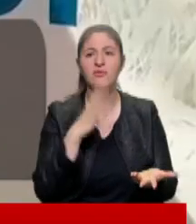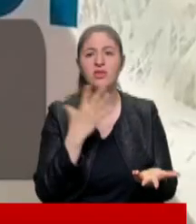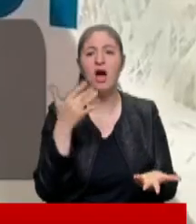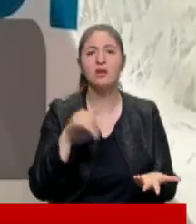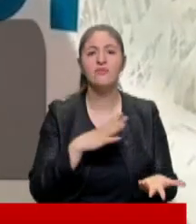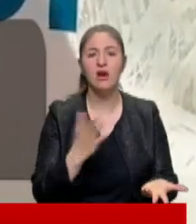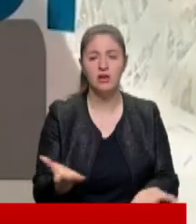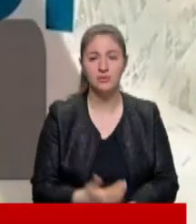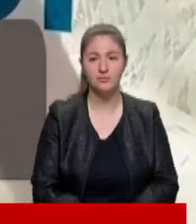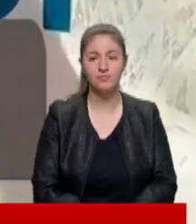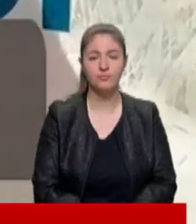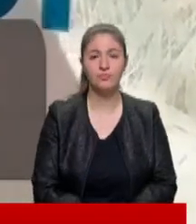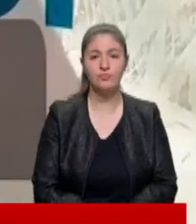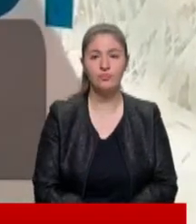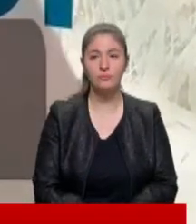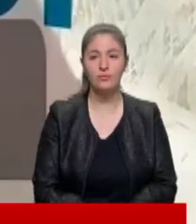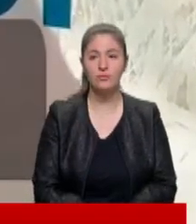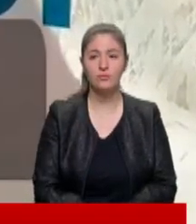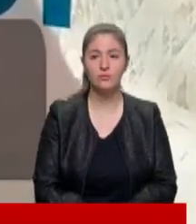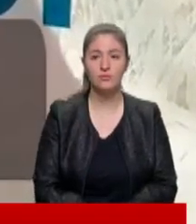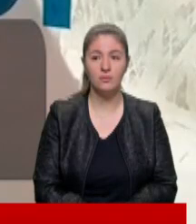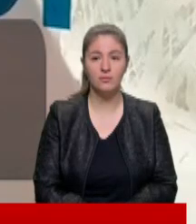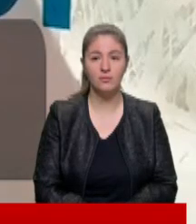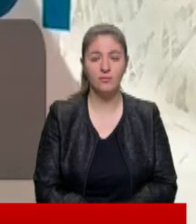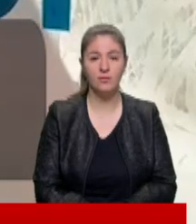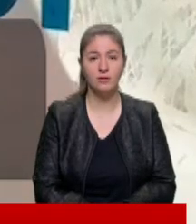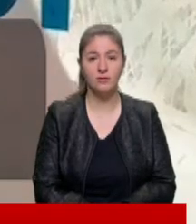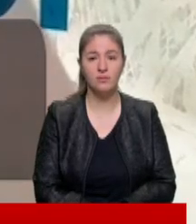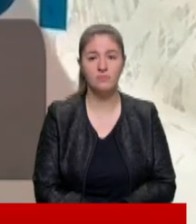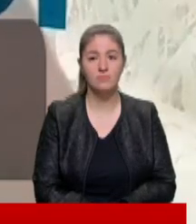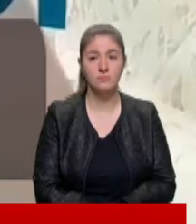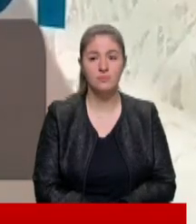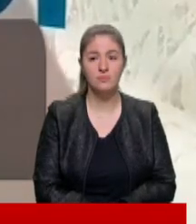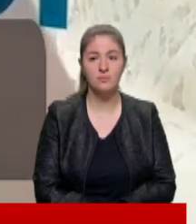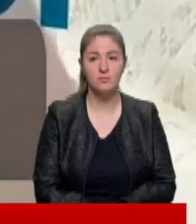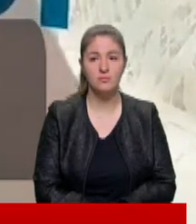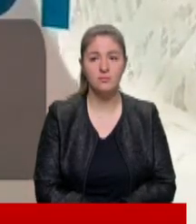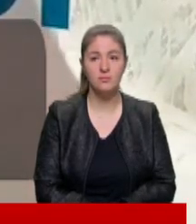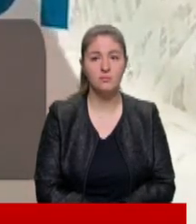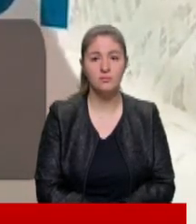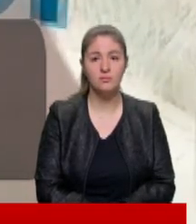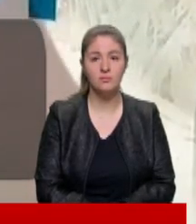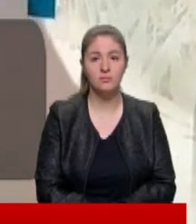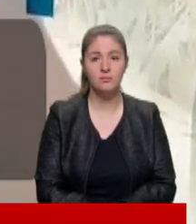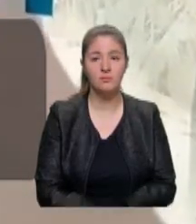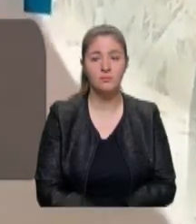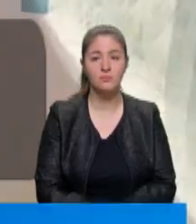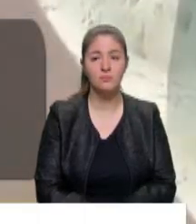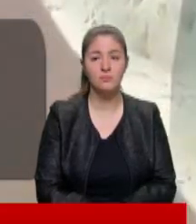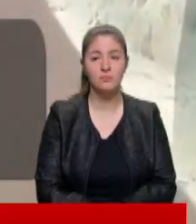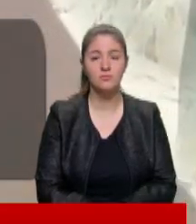buna? Anayasanın ilk dört maddesi üniter yapı, bayrak, ülkenin bütünlüğü, laiklik değiştirilebilir diyor.